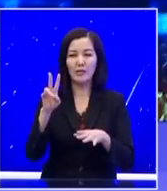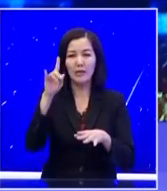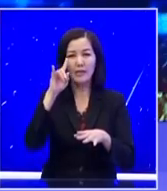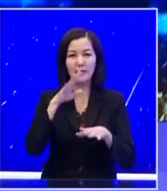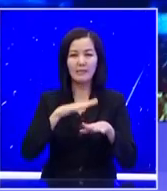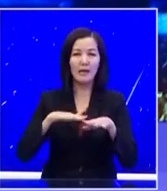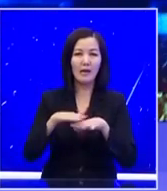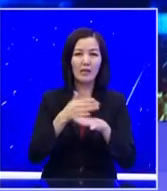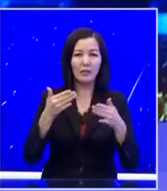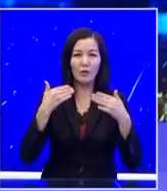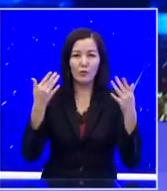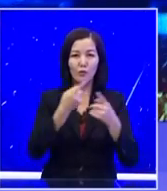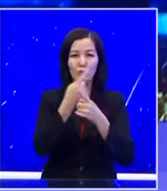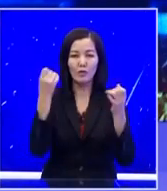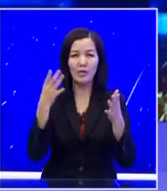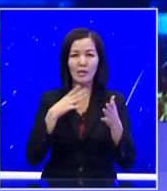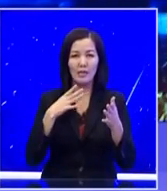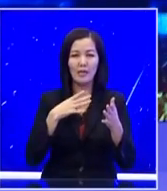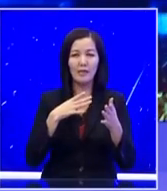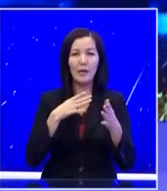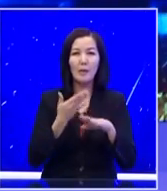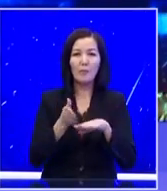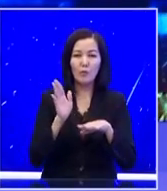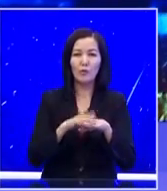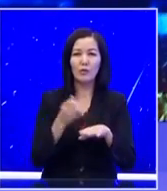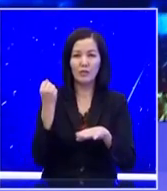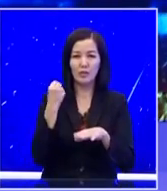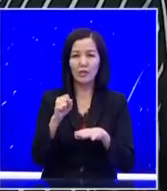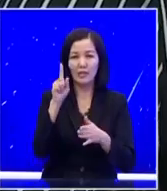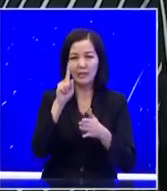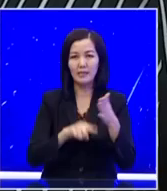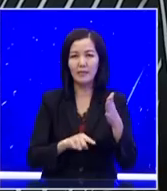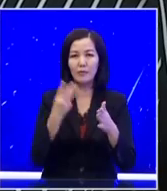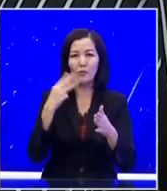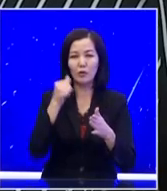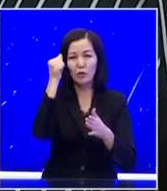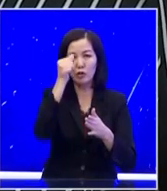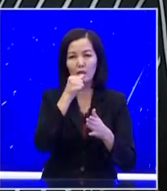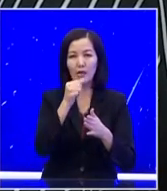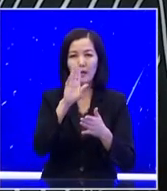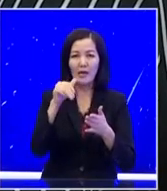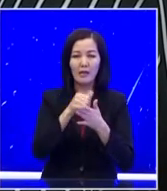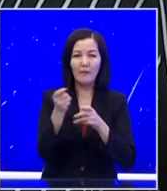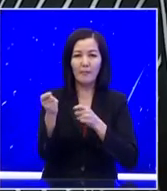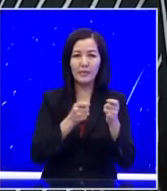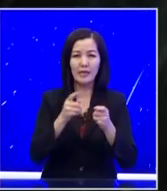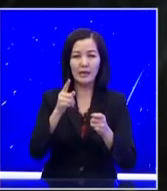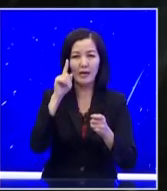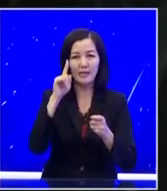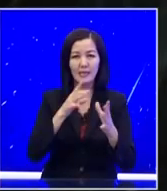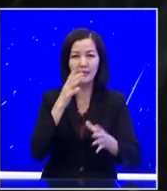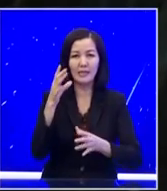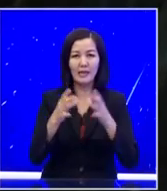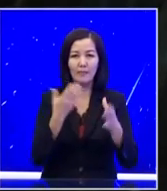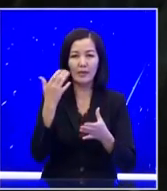арнап, мемлекетіміздің бұл сынақтан да аман шығатынына сенім білдірді. 30 жылға жуық халқына бас болып Қазақстанды әлем аренасына